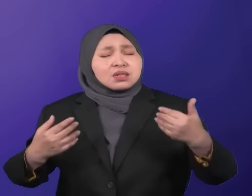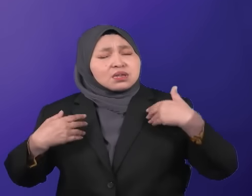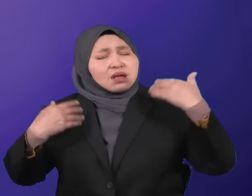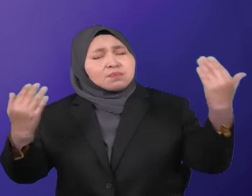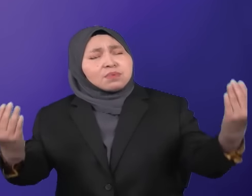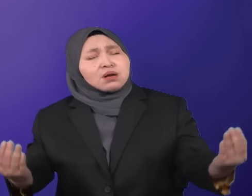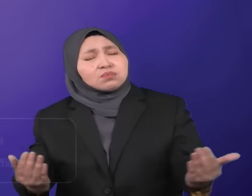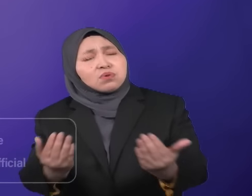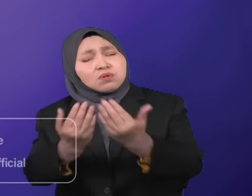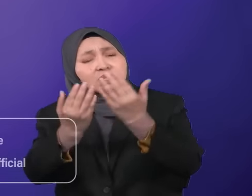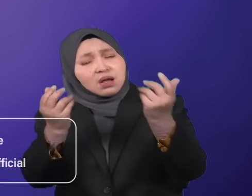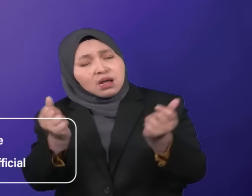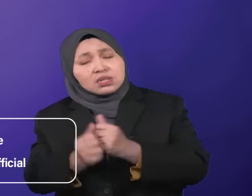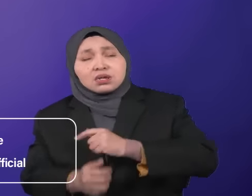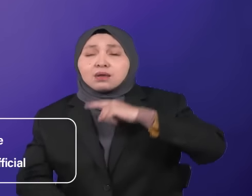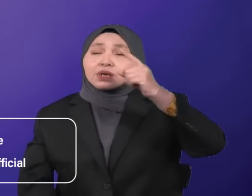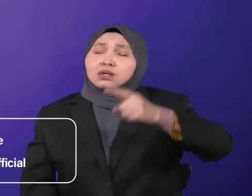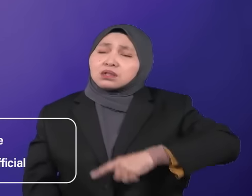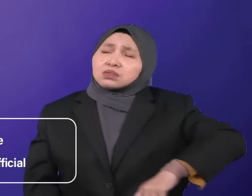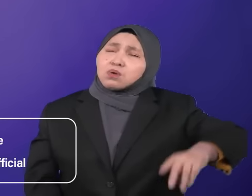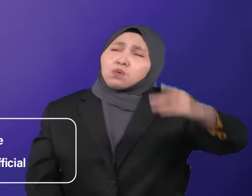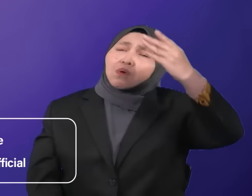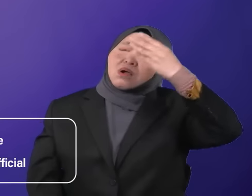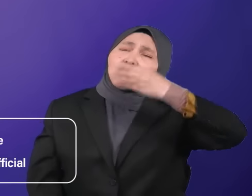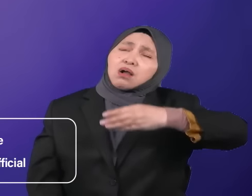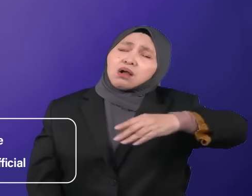yaqulu rabbana